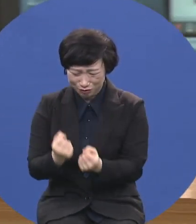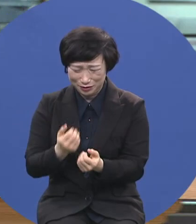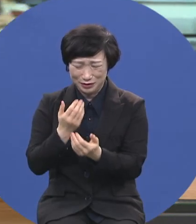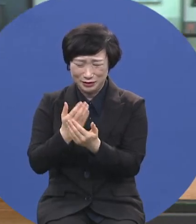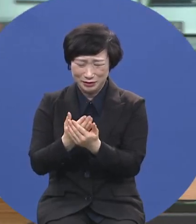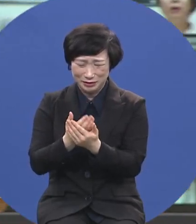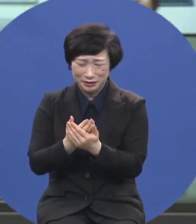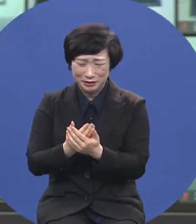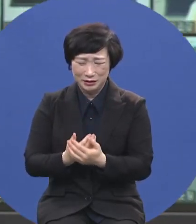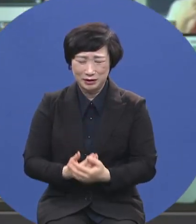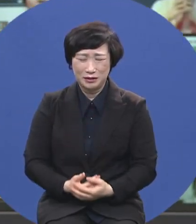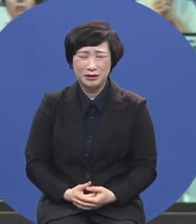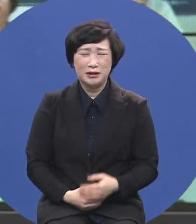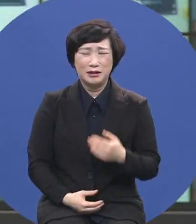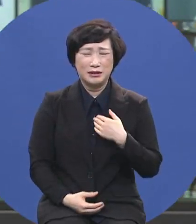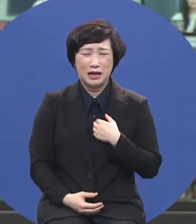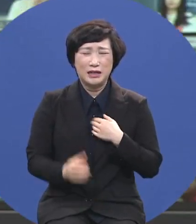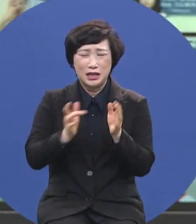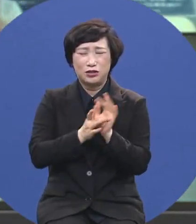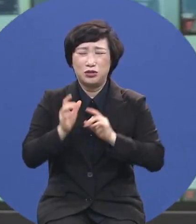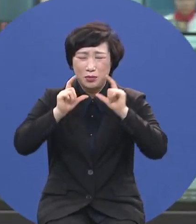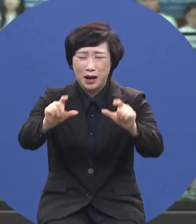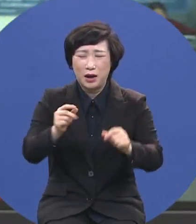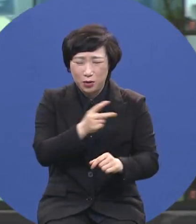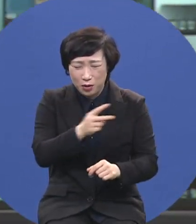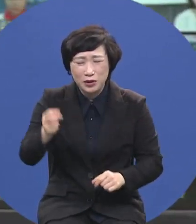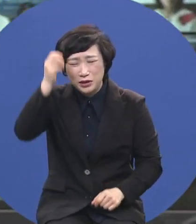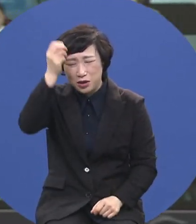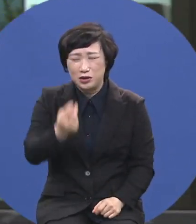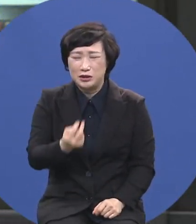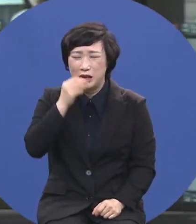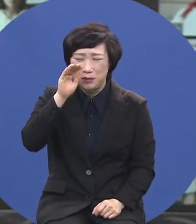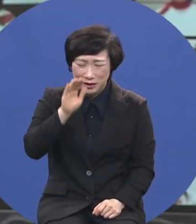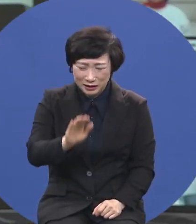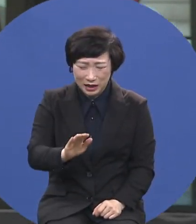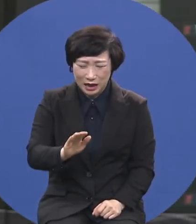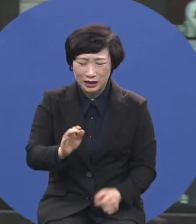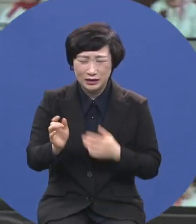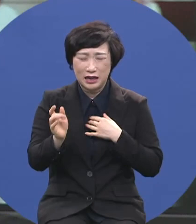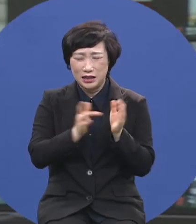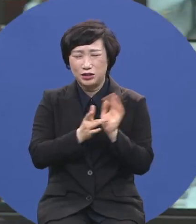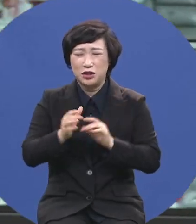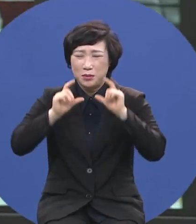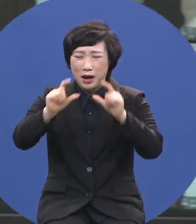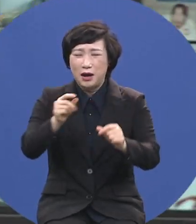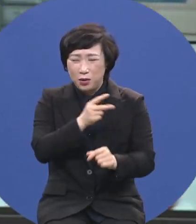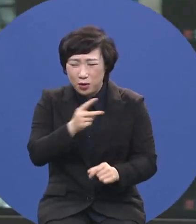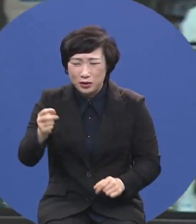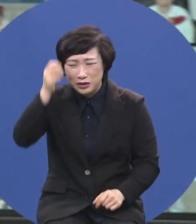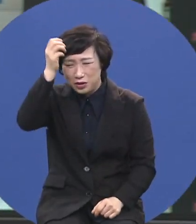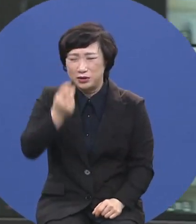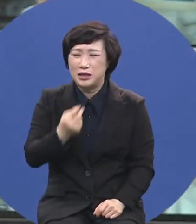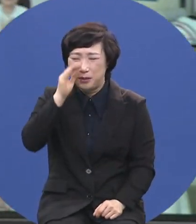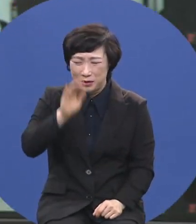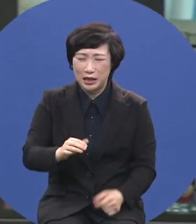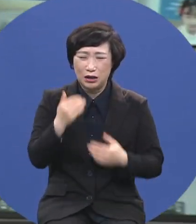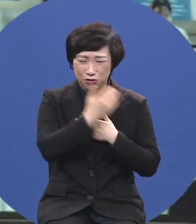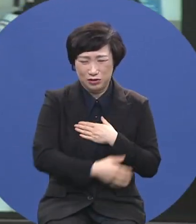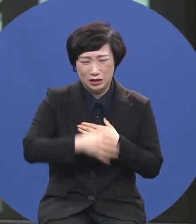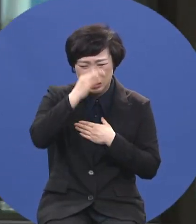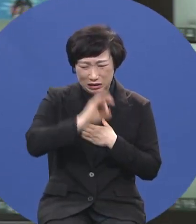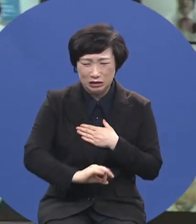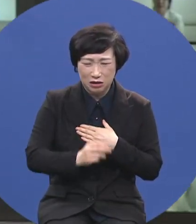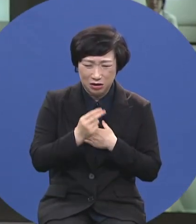하옵소서. 내가 이른 말이 영이요 생명이니 내가 이른 말이요 영이요 생명이니 육은